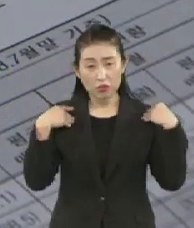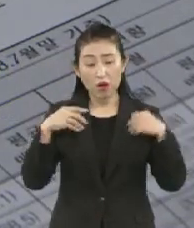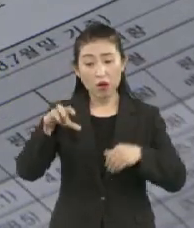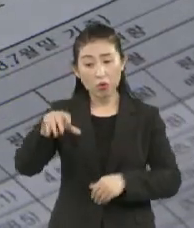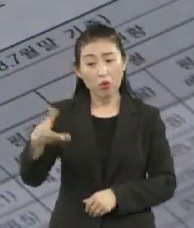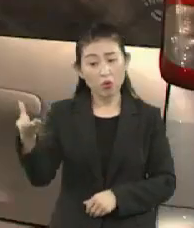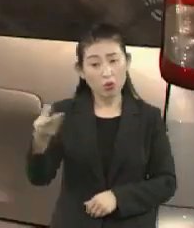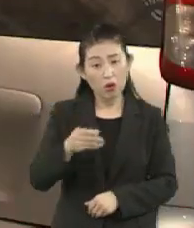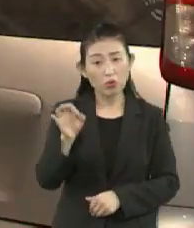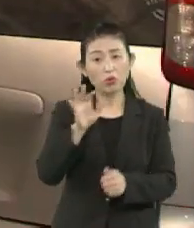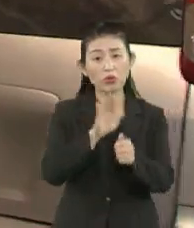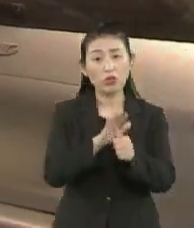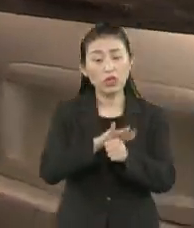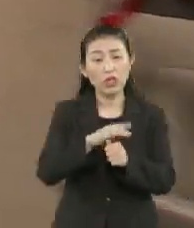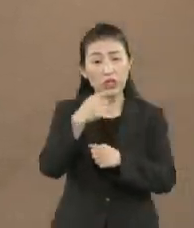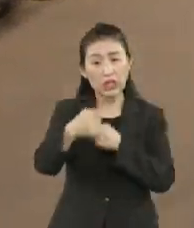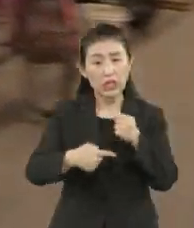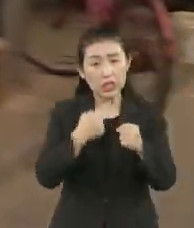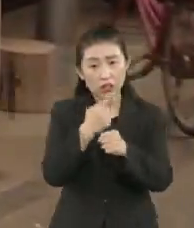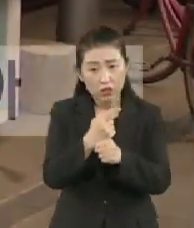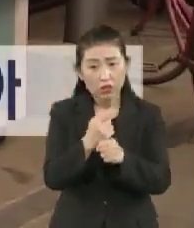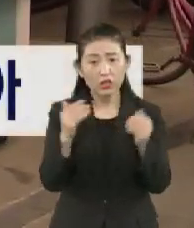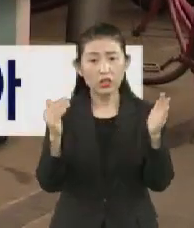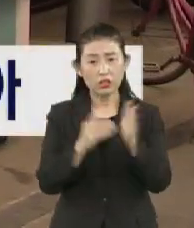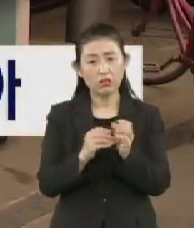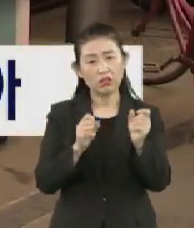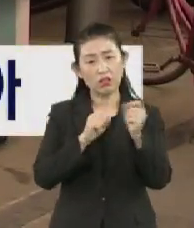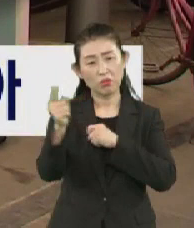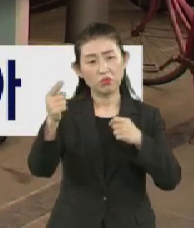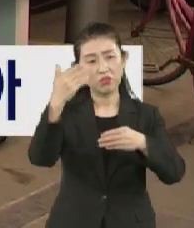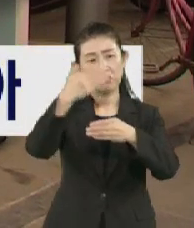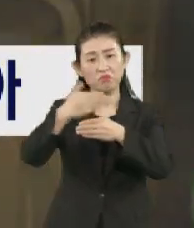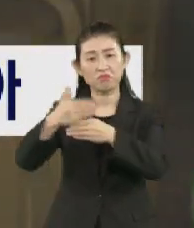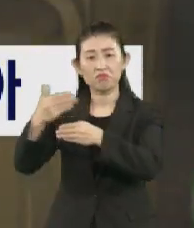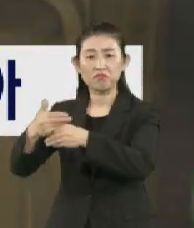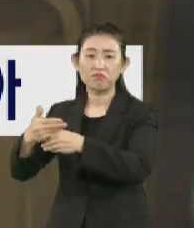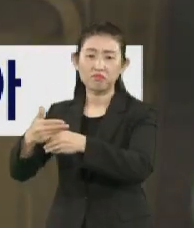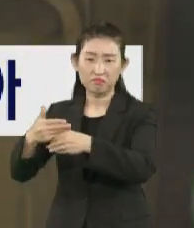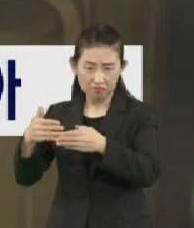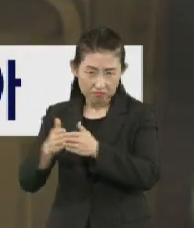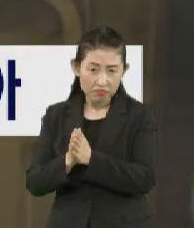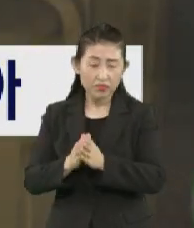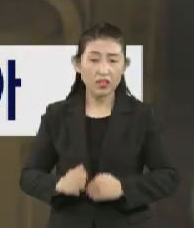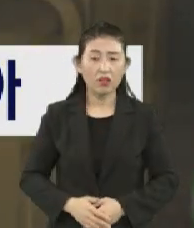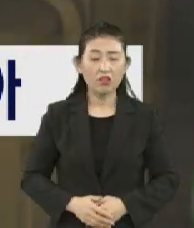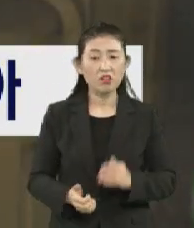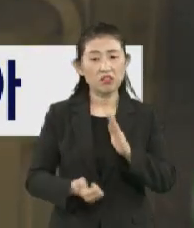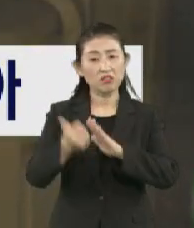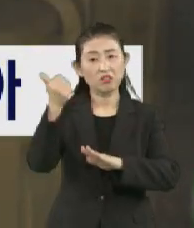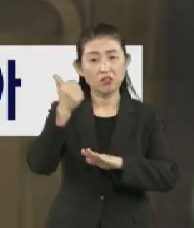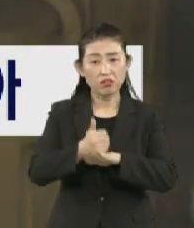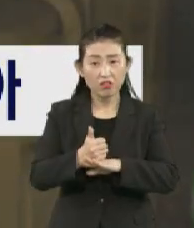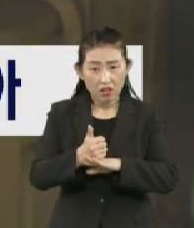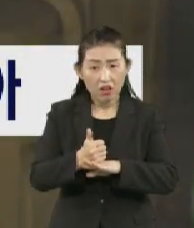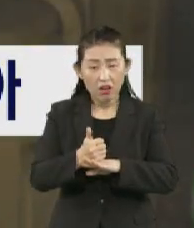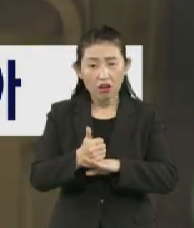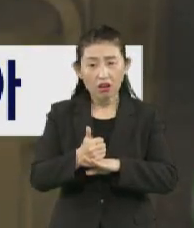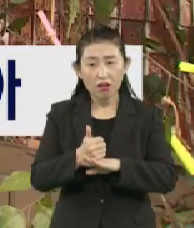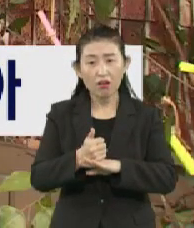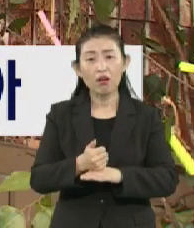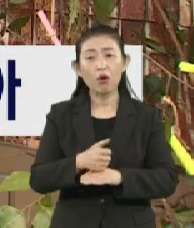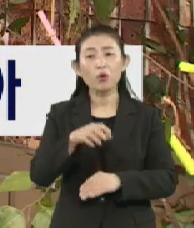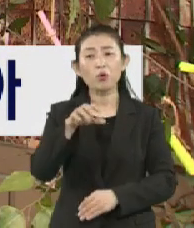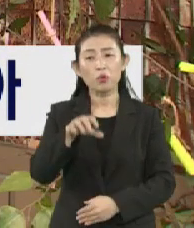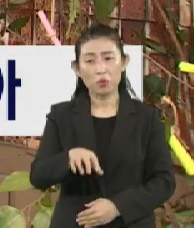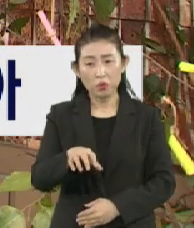등 창업 지원해주는 1년을 넘기면 대부분 문을 닫는다는 점에서 성과를 거둔 곳은 청년